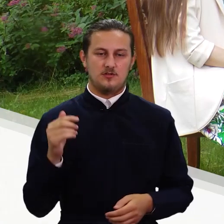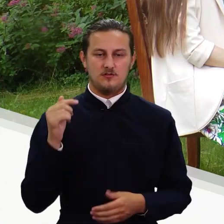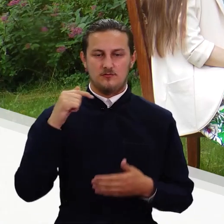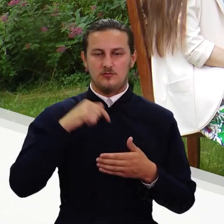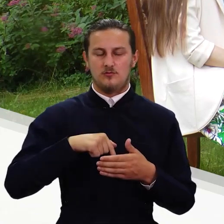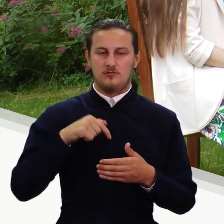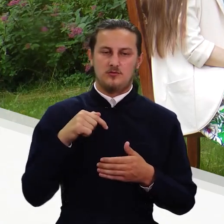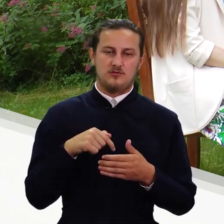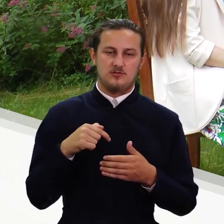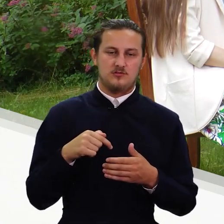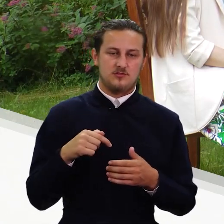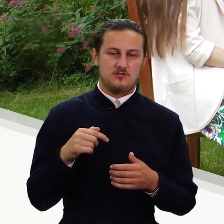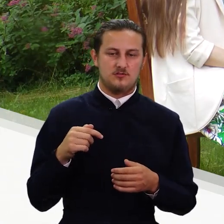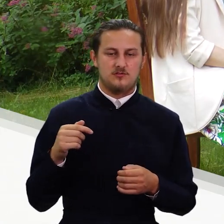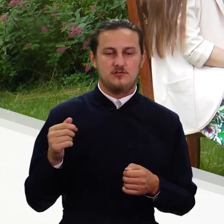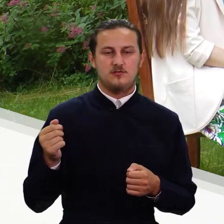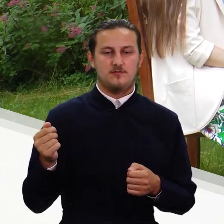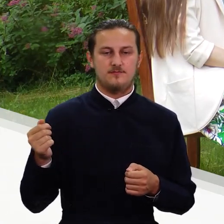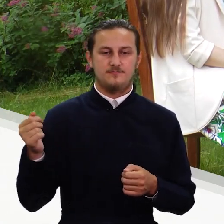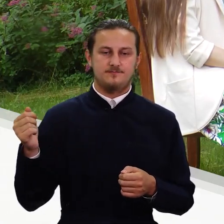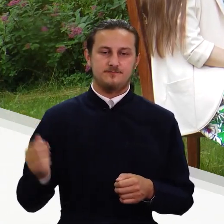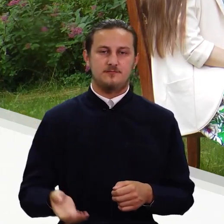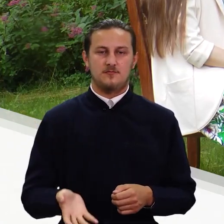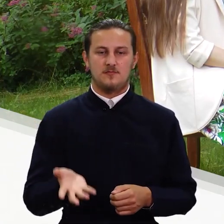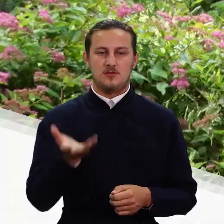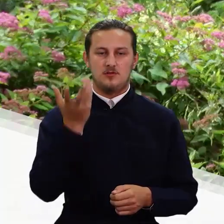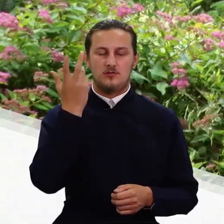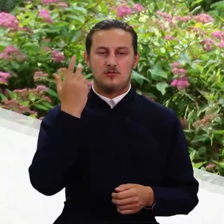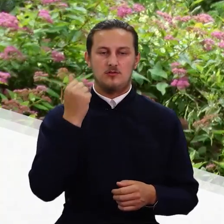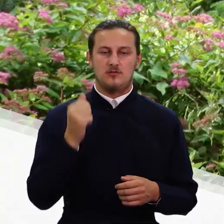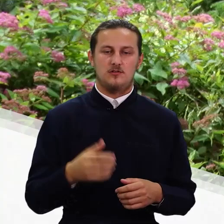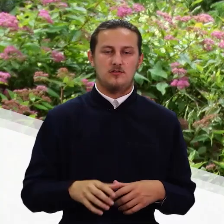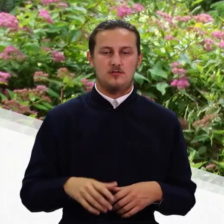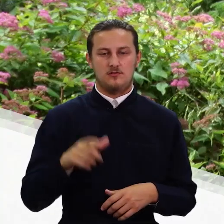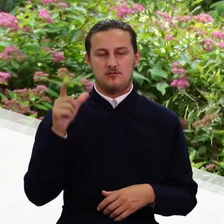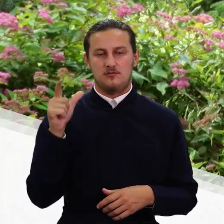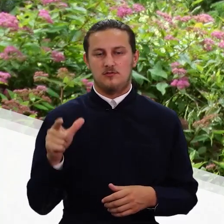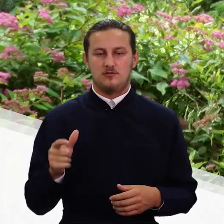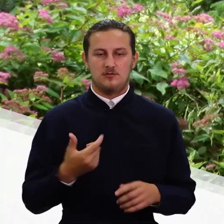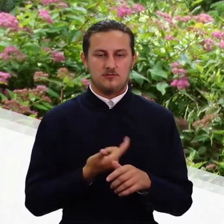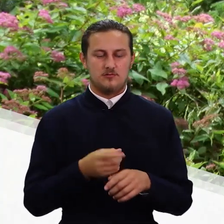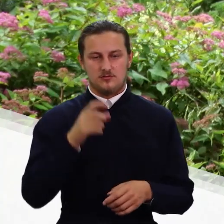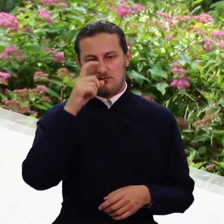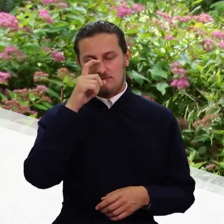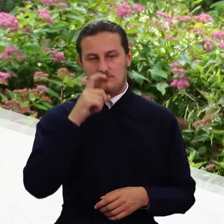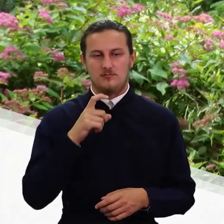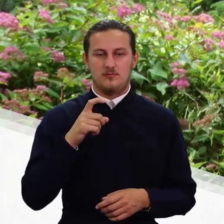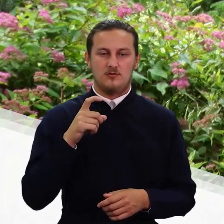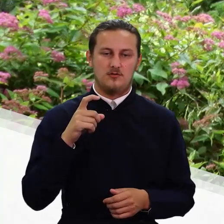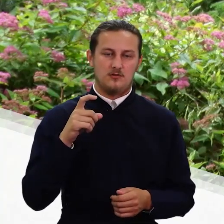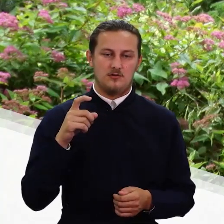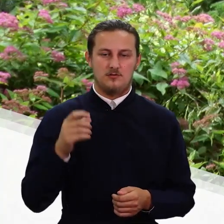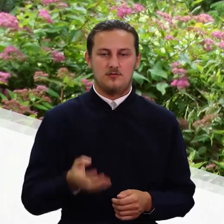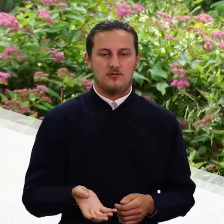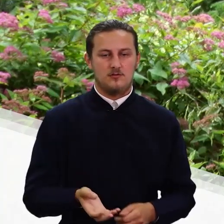вона зміряється з тим, що з нею відбувається тоді, коли їй дуже погано. Коли людина проходить якийсь етап, якесь дно